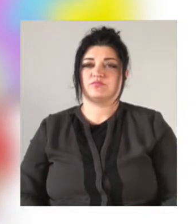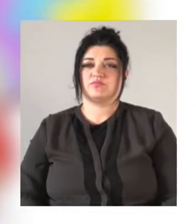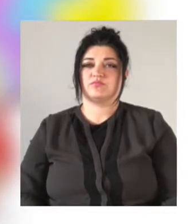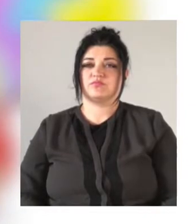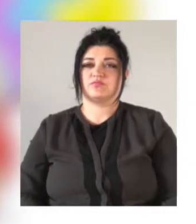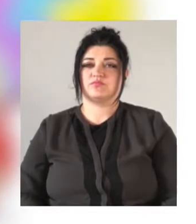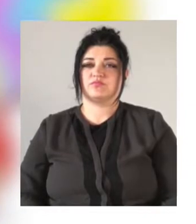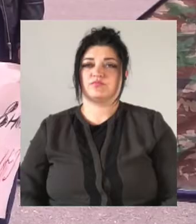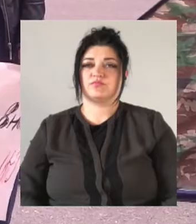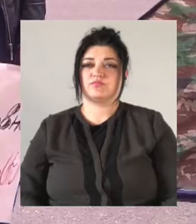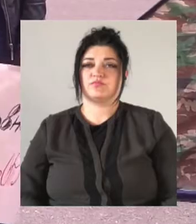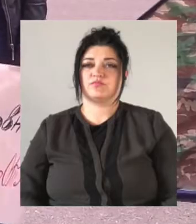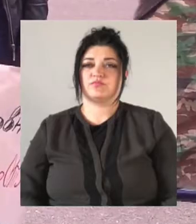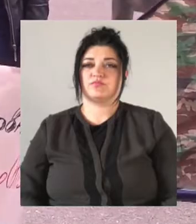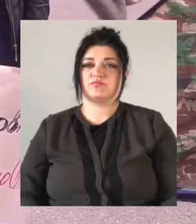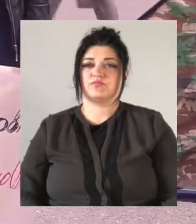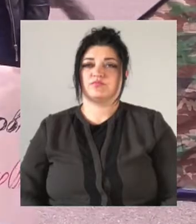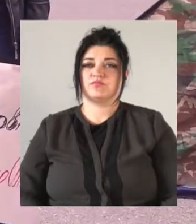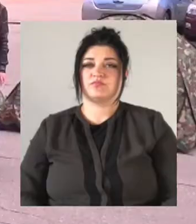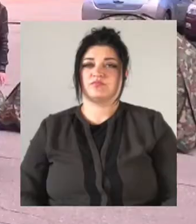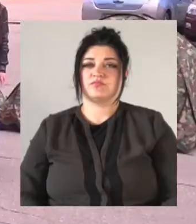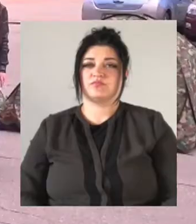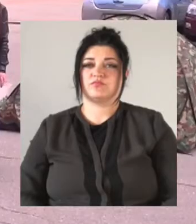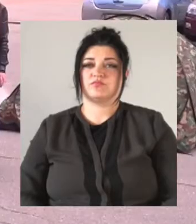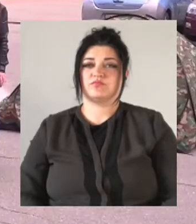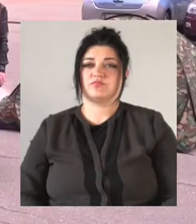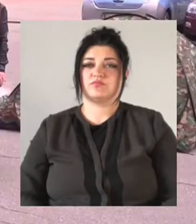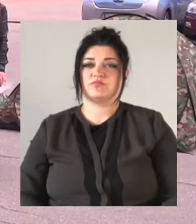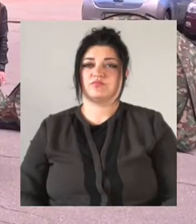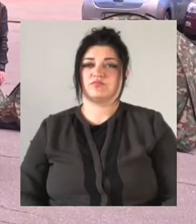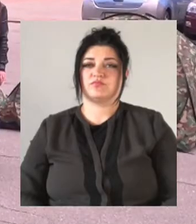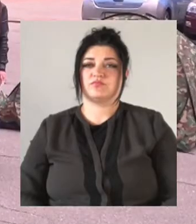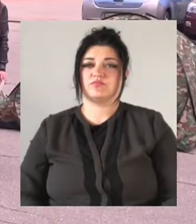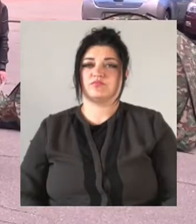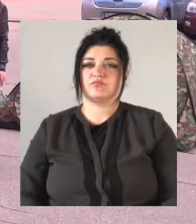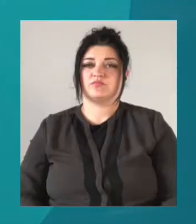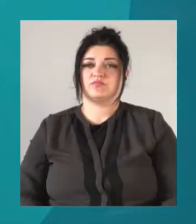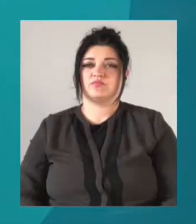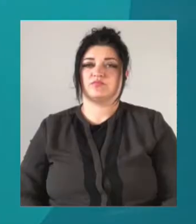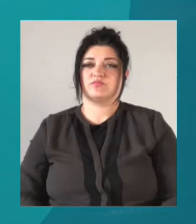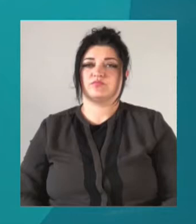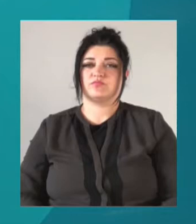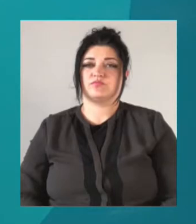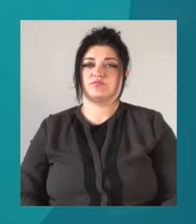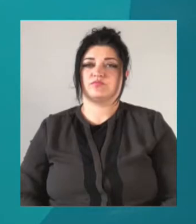створювали 7 місяців. Христина Шкрябіна, Олексій Мурашкін. Новини на Суспільному. Одеса.